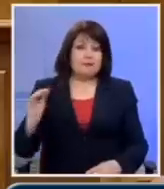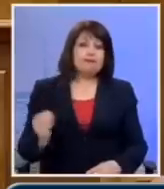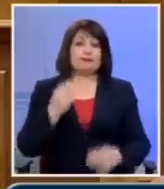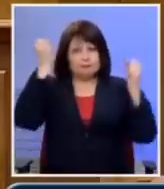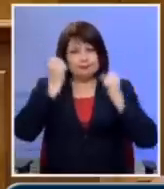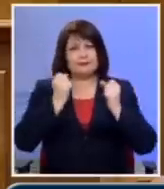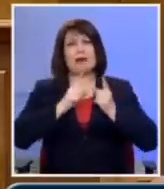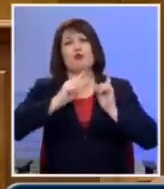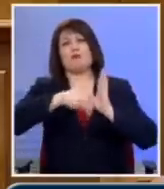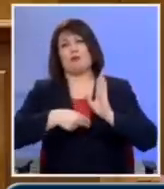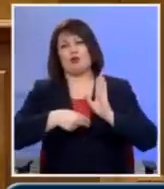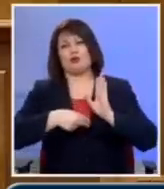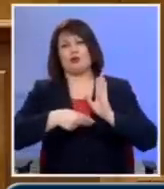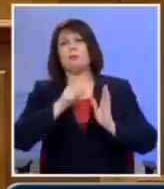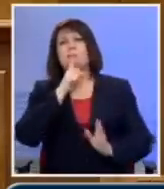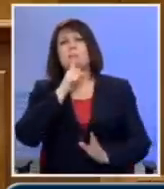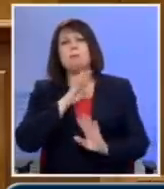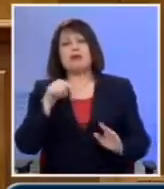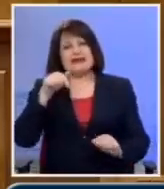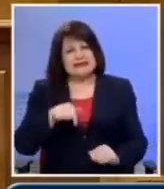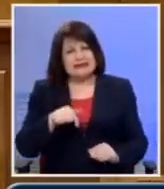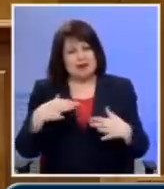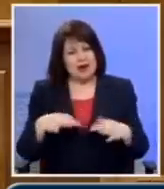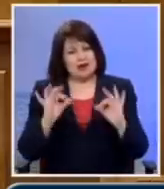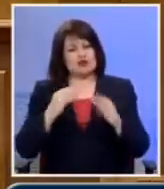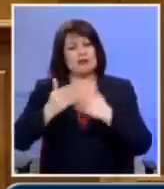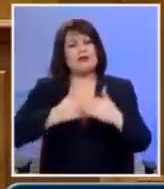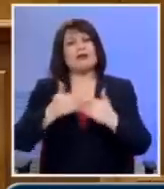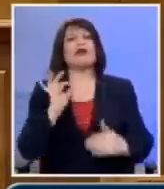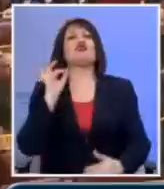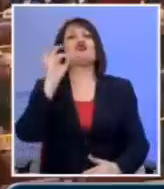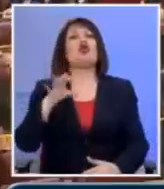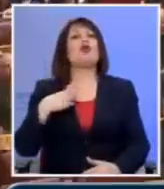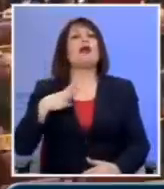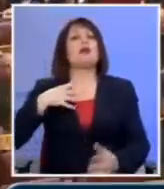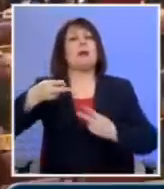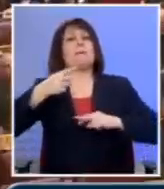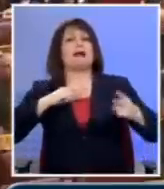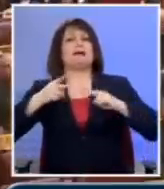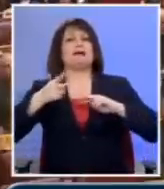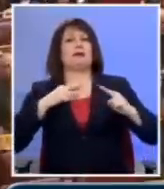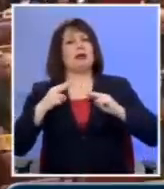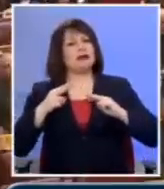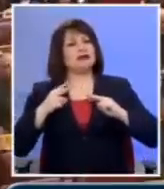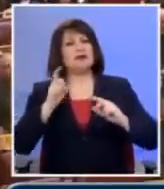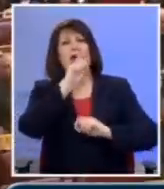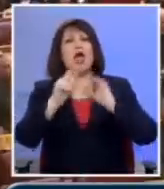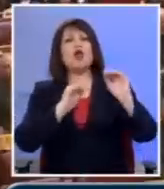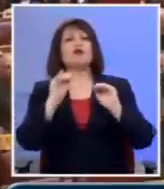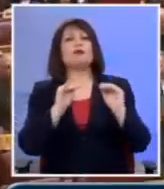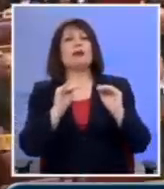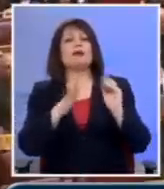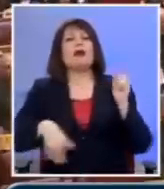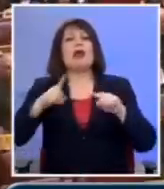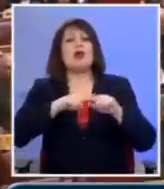καταστροφή, εκκινούμε σήμερα μια διαδικασία με στόχο να απαντηθούν τα ερωτήματα που